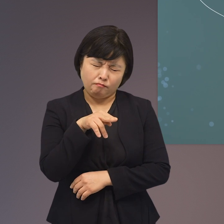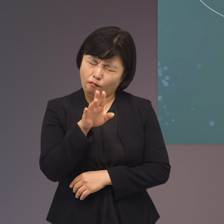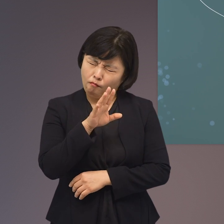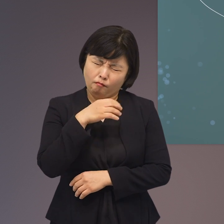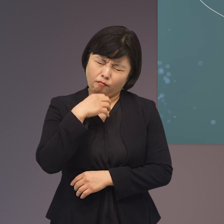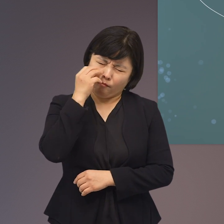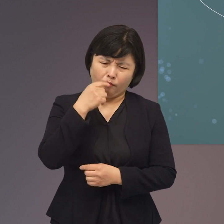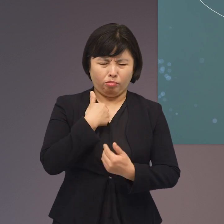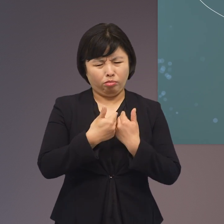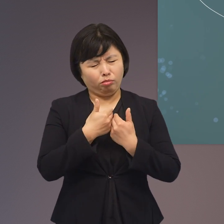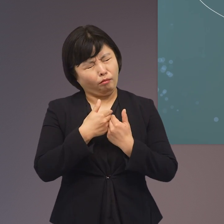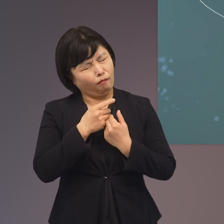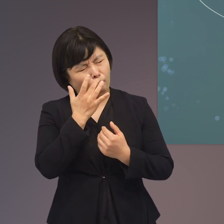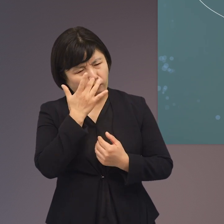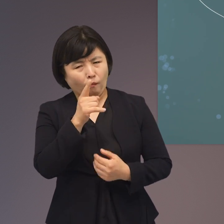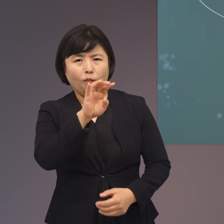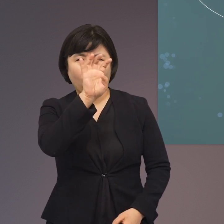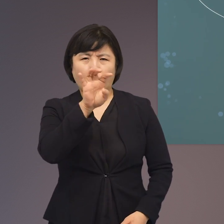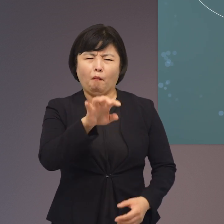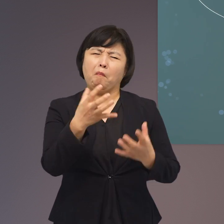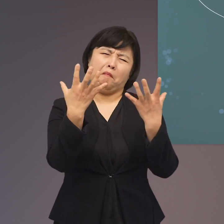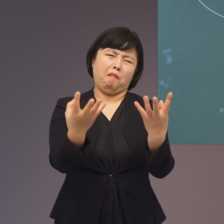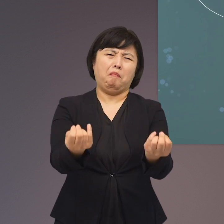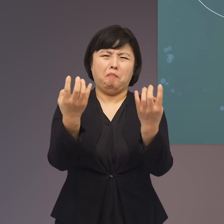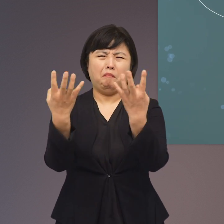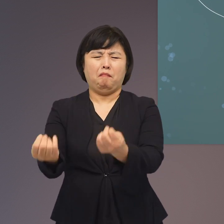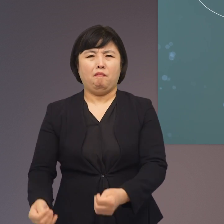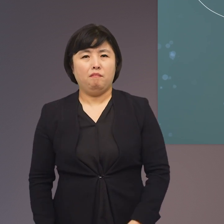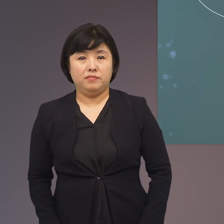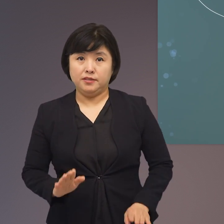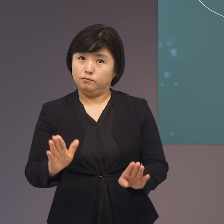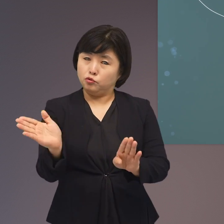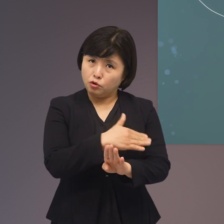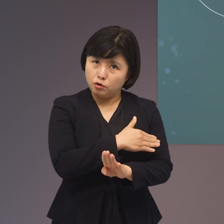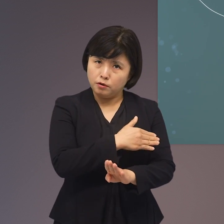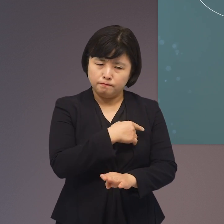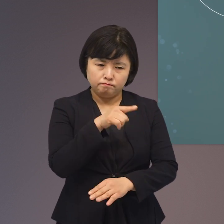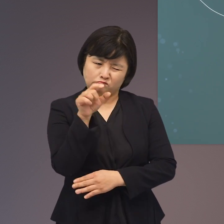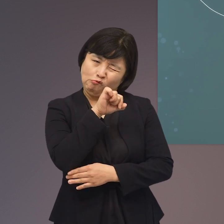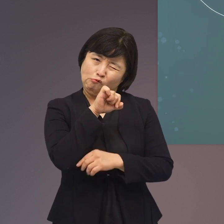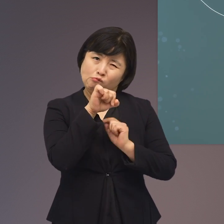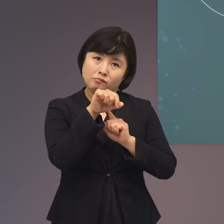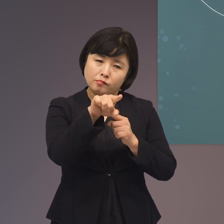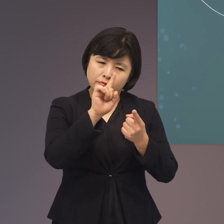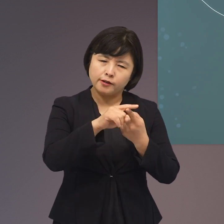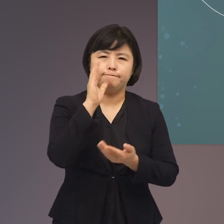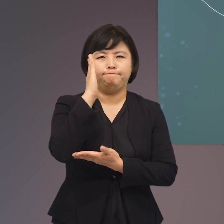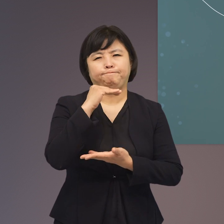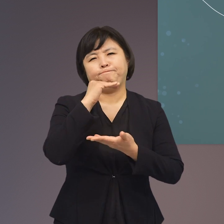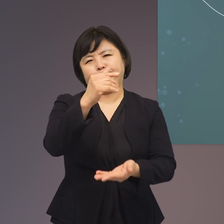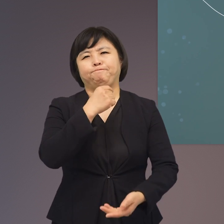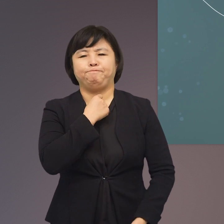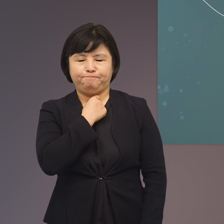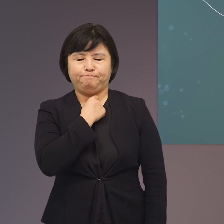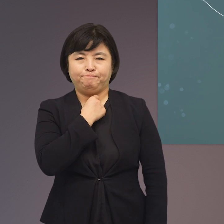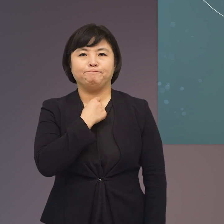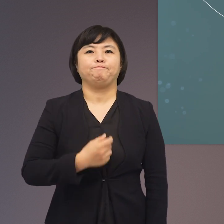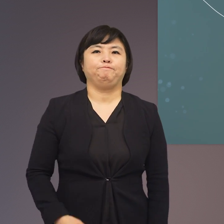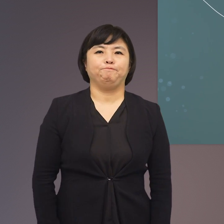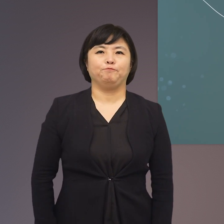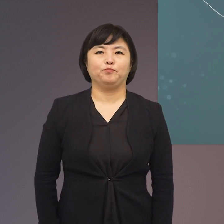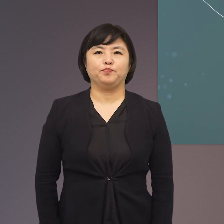하지만 역시나 많은 의문이 생기네요. 이제부터 제가 본 라오콘의 두 상에 대해 이야기해 보려